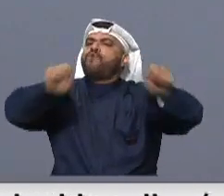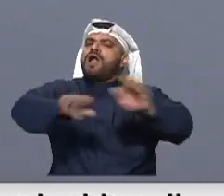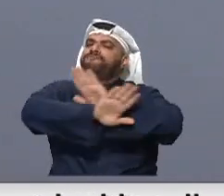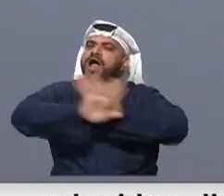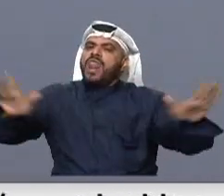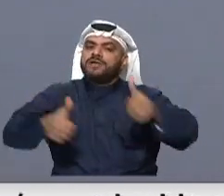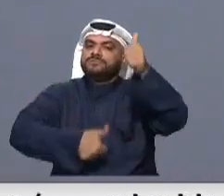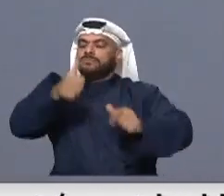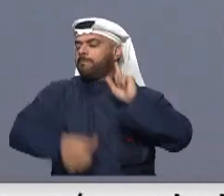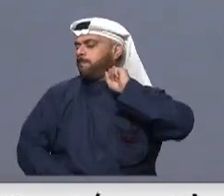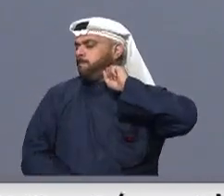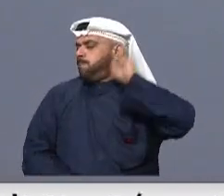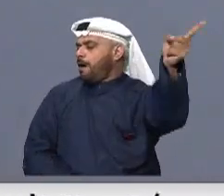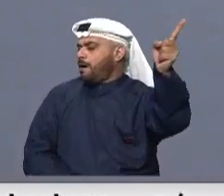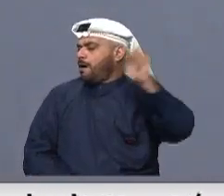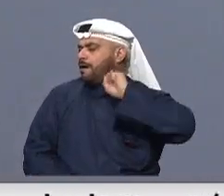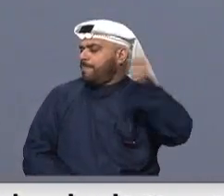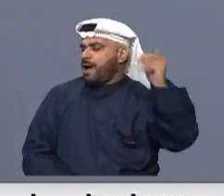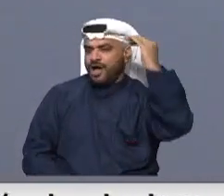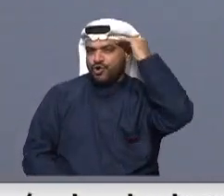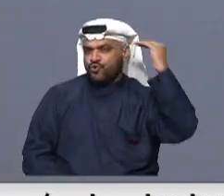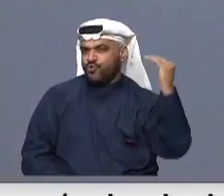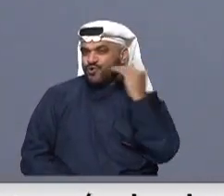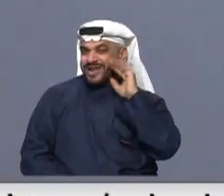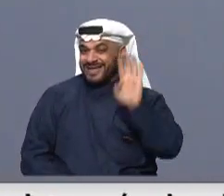إطلاق بيونغ يانغ صاروخاً باليستياً عابراً